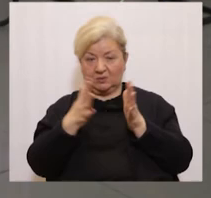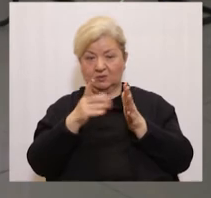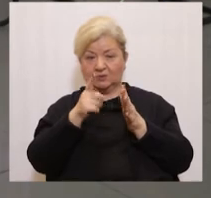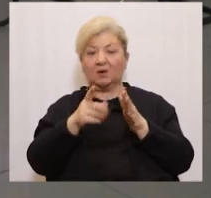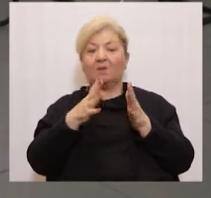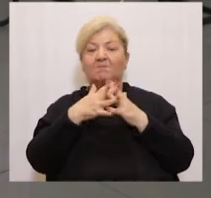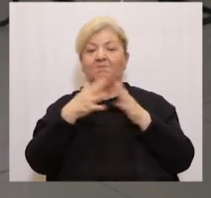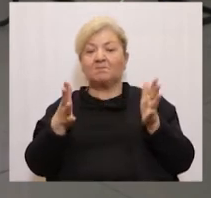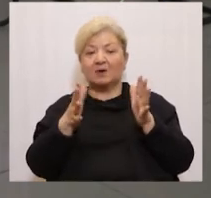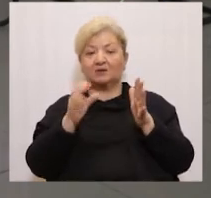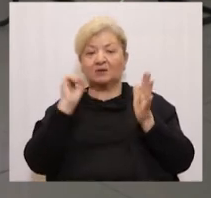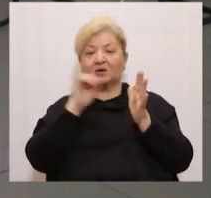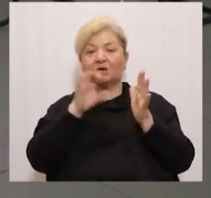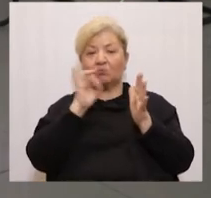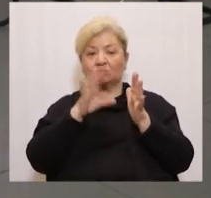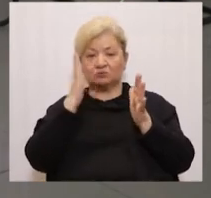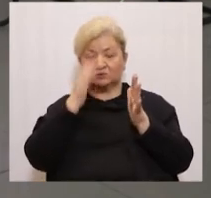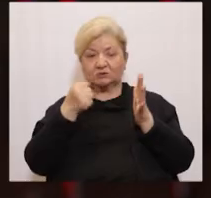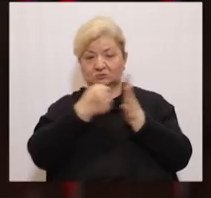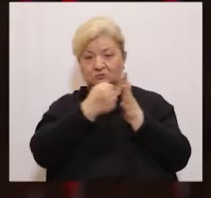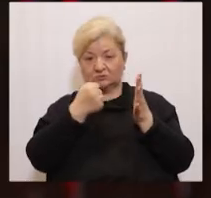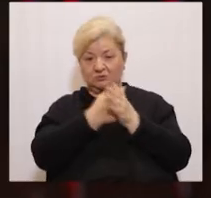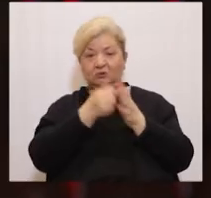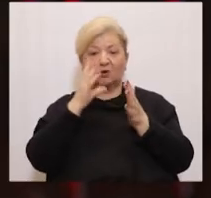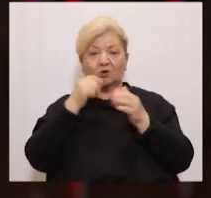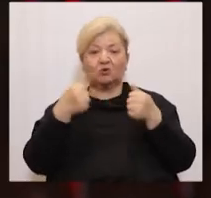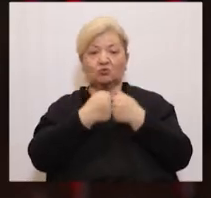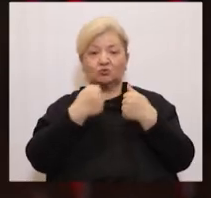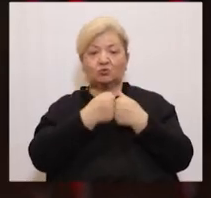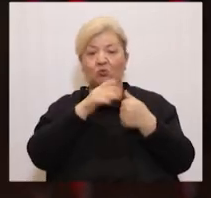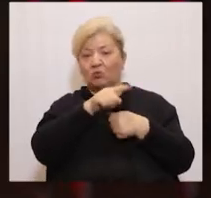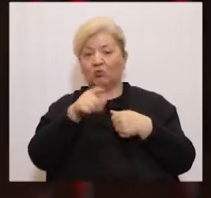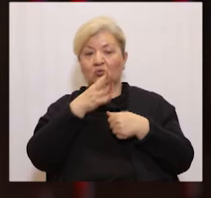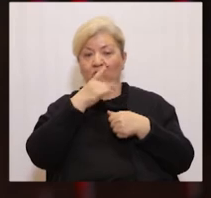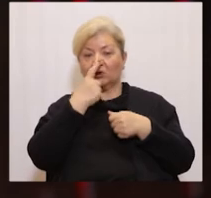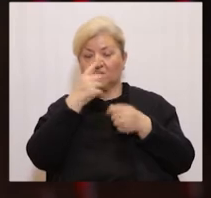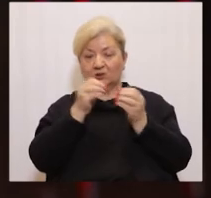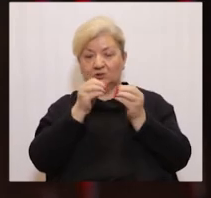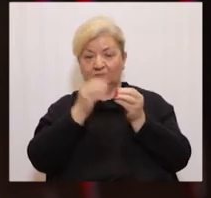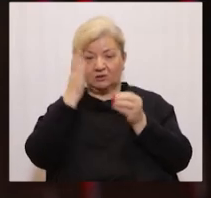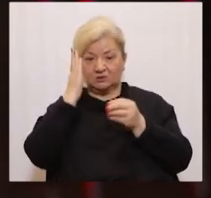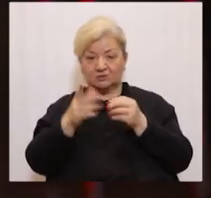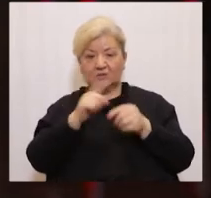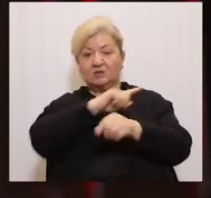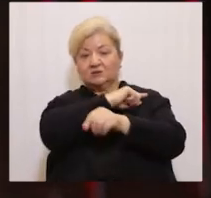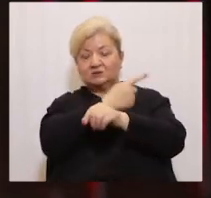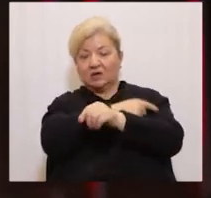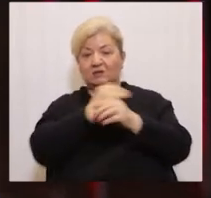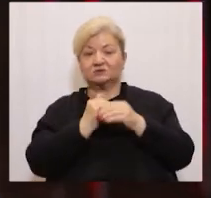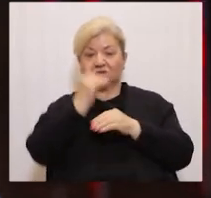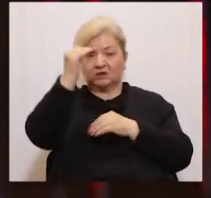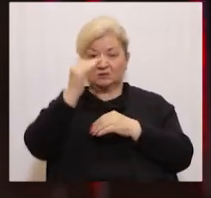გამოიყენებთ, მეტი იმპულსით შეეჯახება, ხო? შეჯახების დრო იგივე იქნება, შესაბამისად თითოეული დაჯახების ძალაც